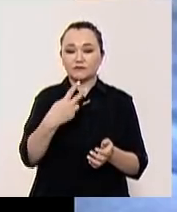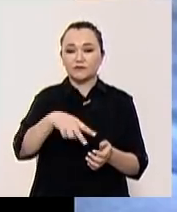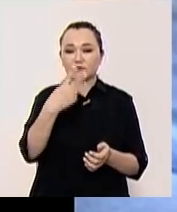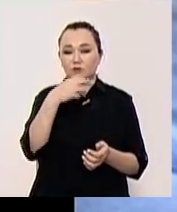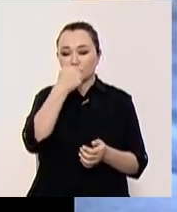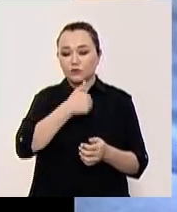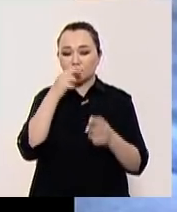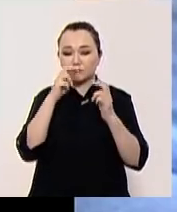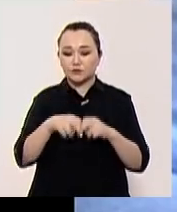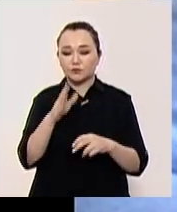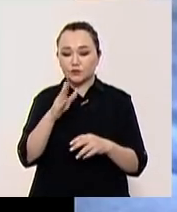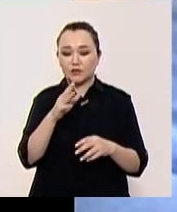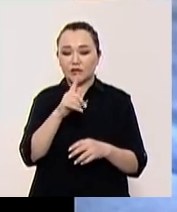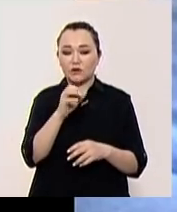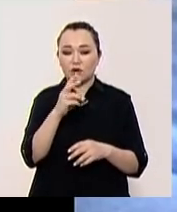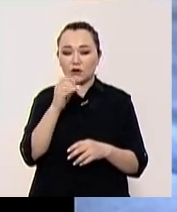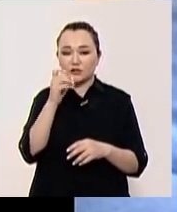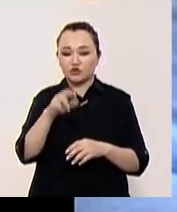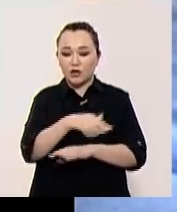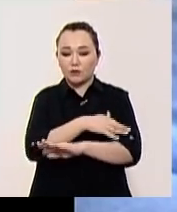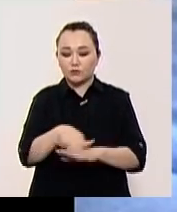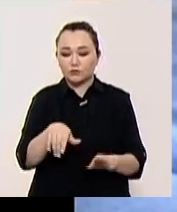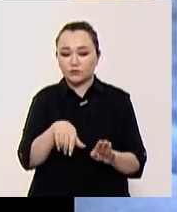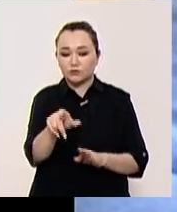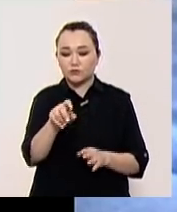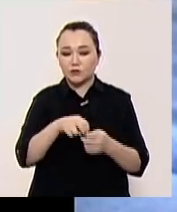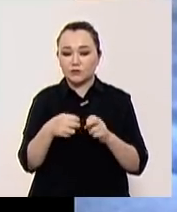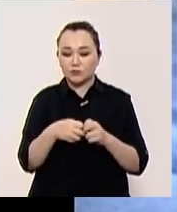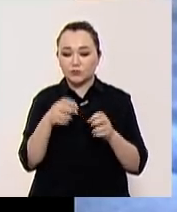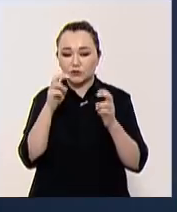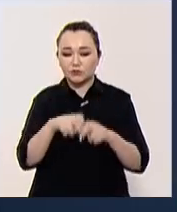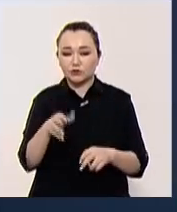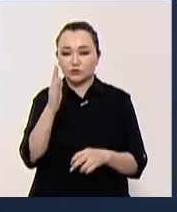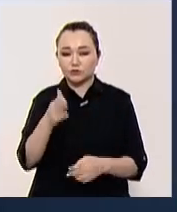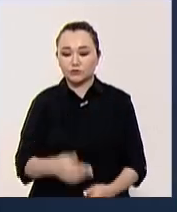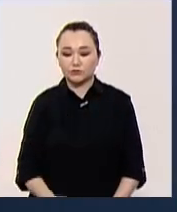қараған жағдайда геологический көшесі бойындағы жол жөндеу жұмыстары мәселелері қарастырылады.